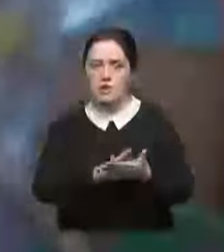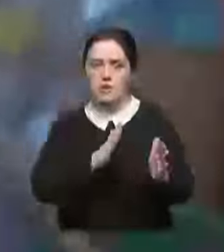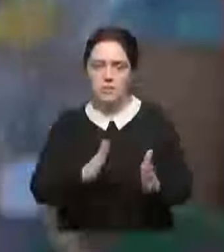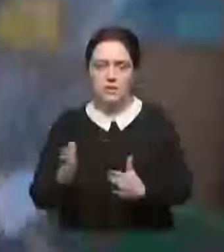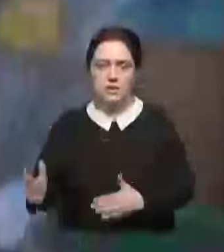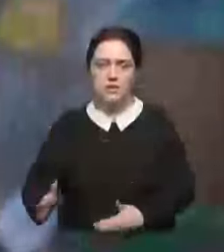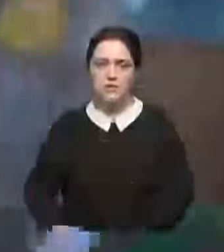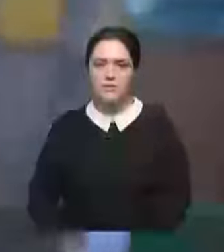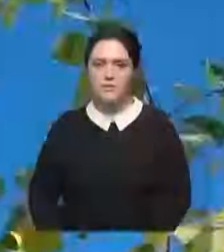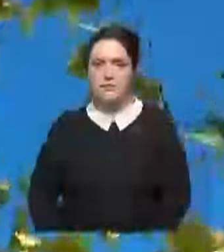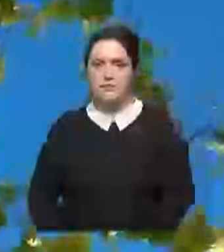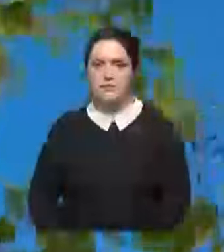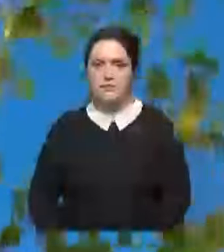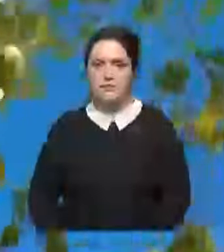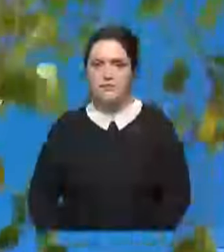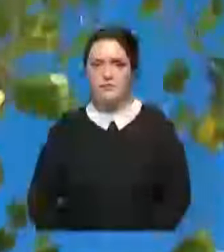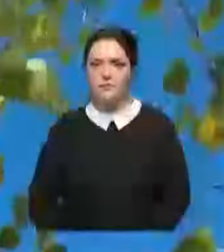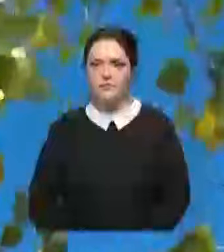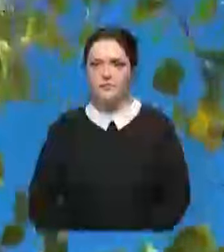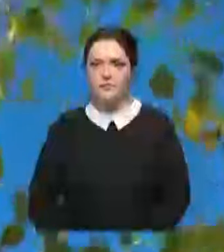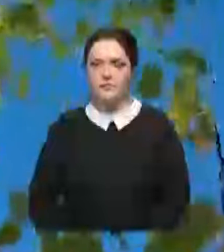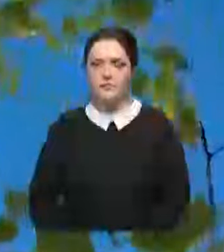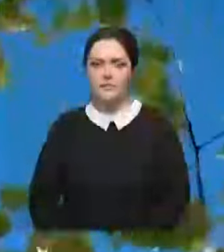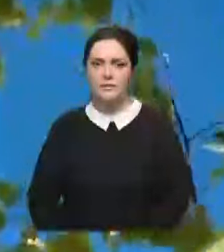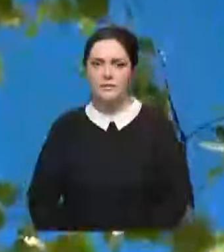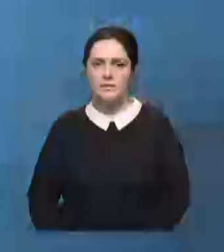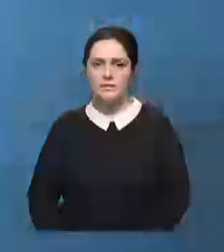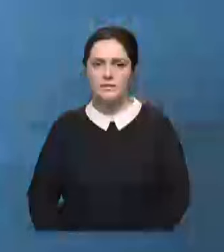Махмутова, Мадияр Кандыбаев, 24 КЗ.